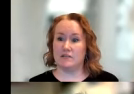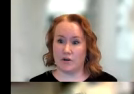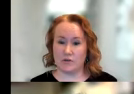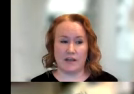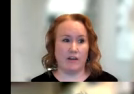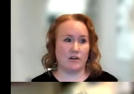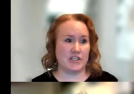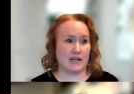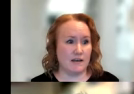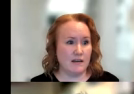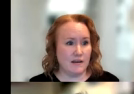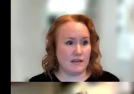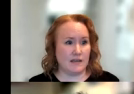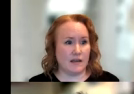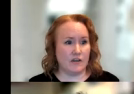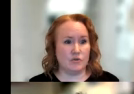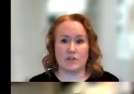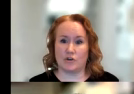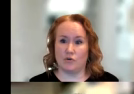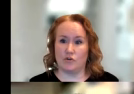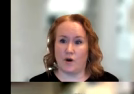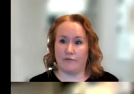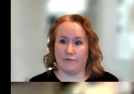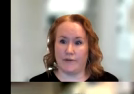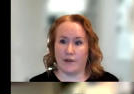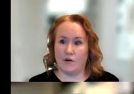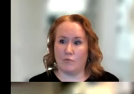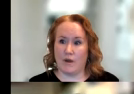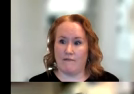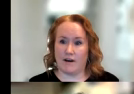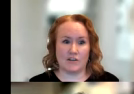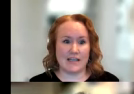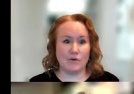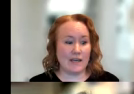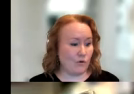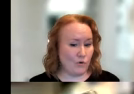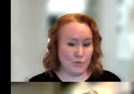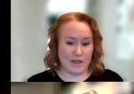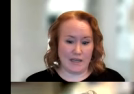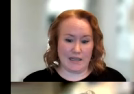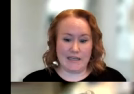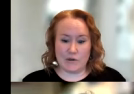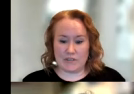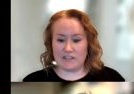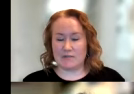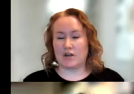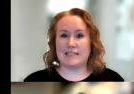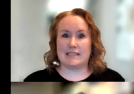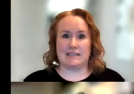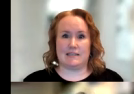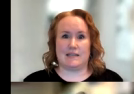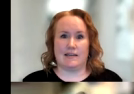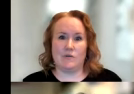igjen, tilsvarende som det vi arrangerte I 2017 og 2018, om hverdagsteknologi og om inclusive